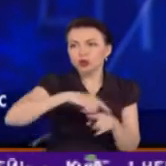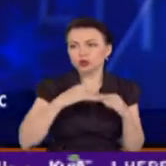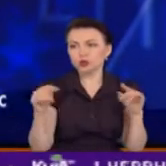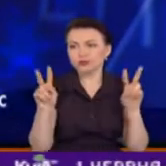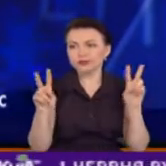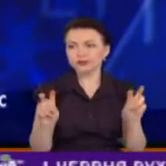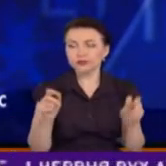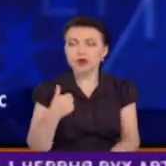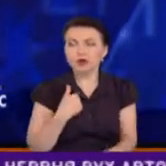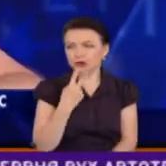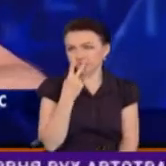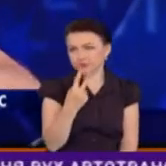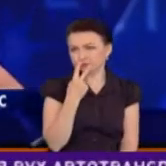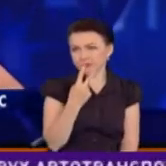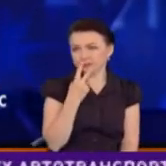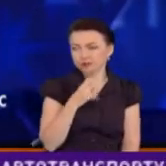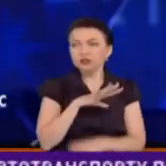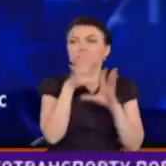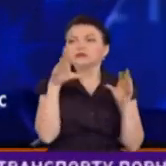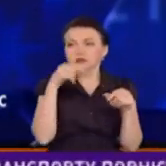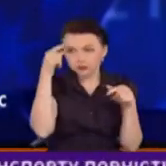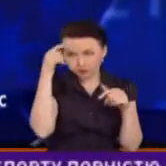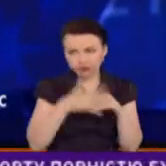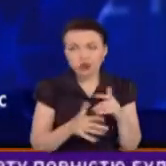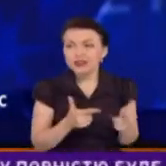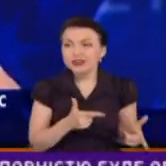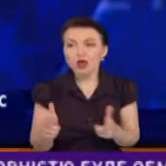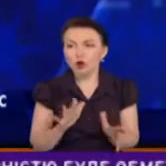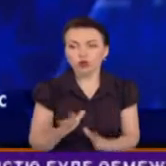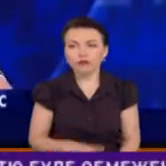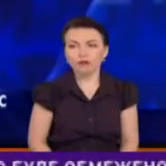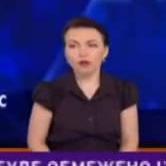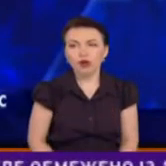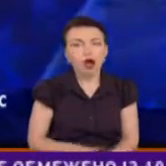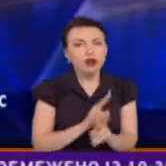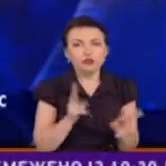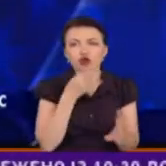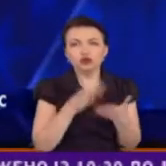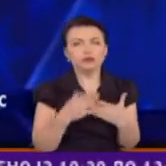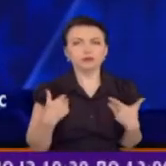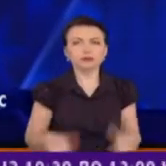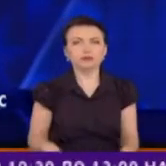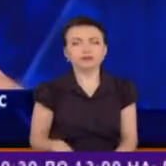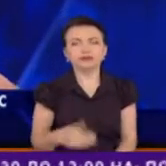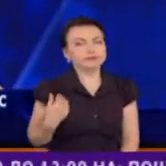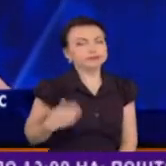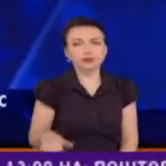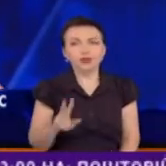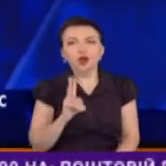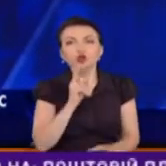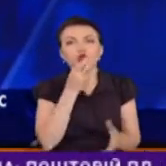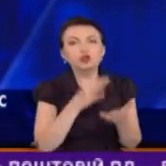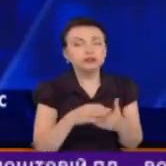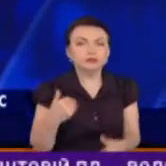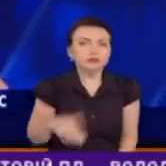зрозумів одне. Всі розуміють, що не готові, але ніхто ні за що не відповідає. Знайти крайнього